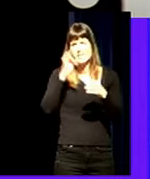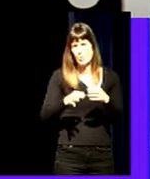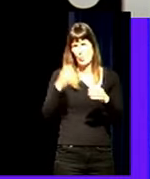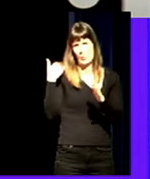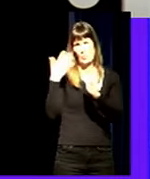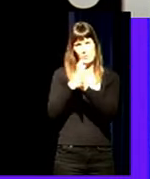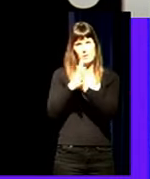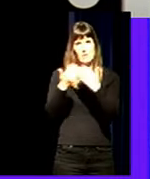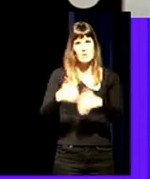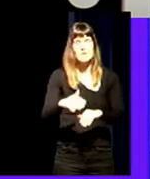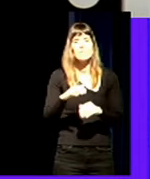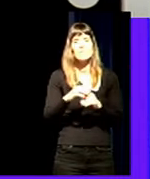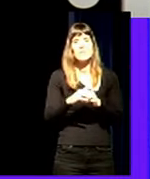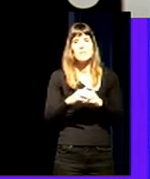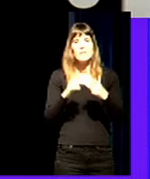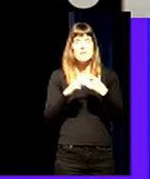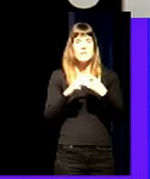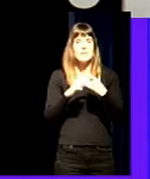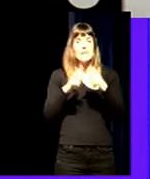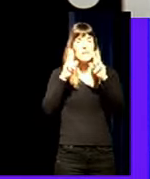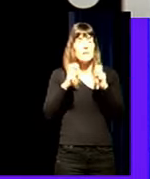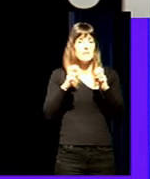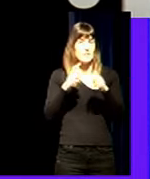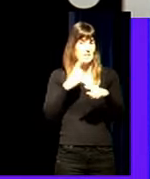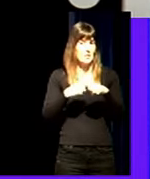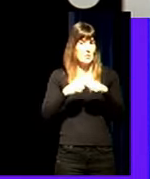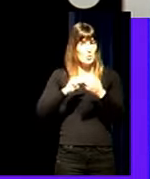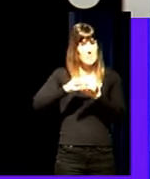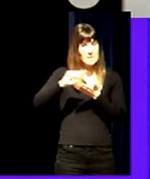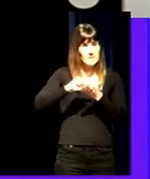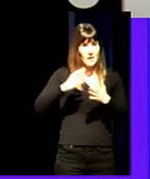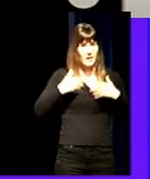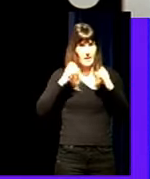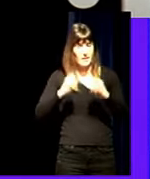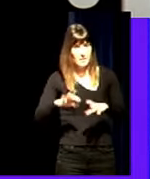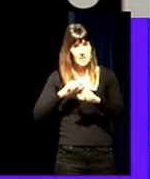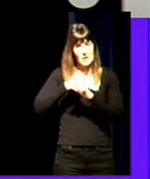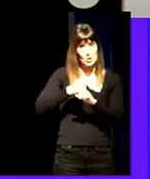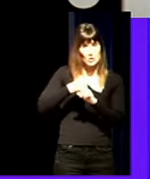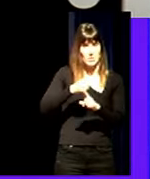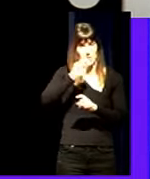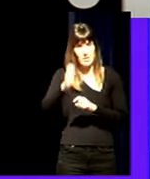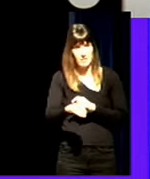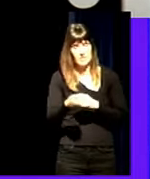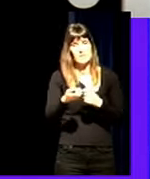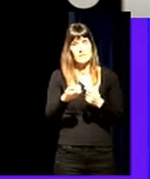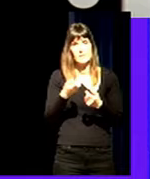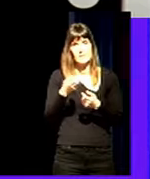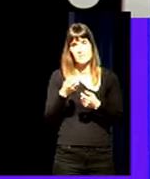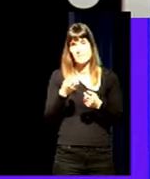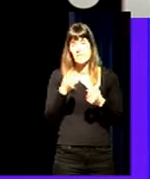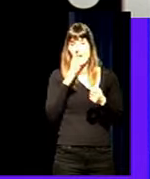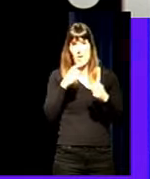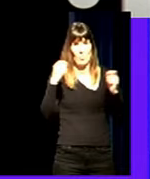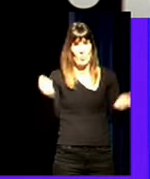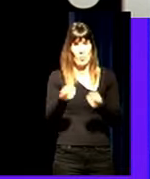hitz egizten sexting, grooming, sextorsion, toks. Zeran, eta uste dut, euskeraz eta bain gaztelaniaz, badeko